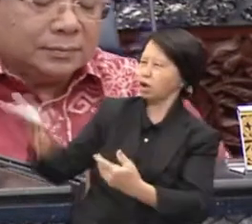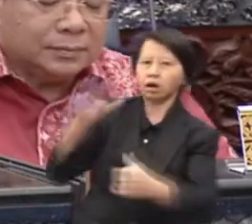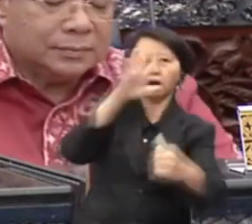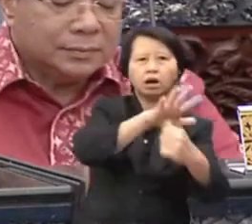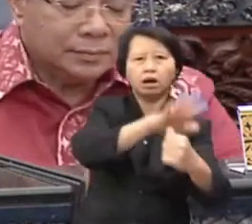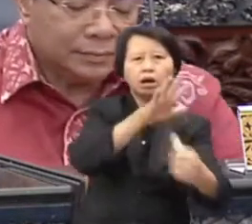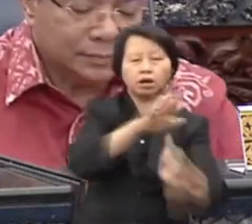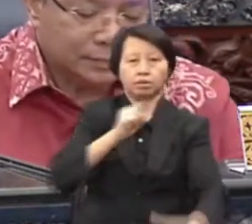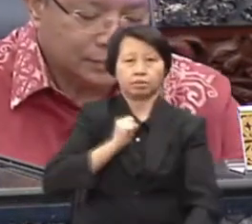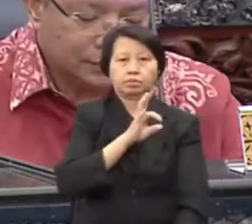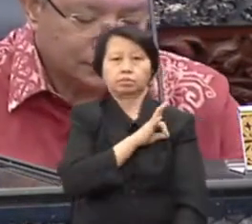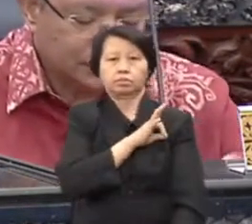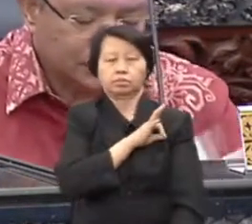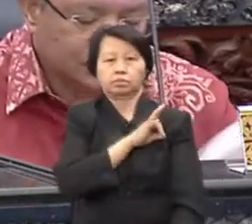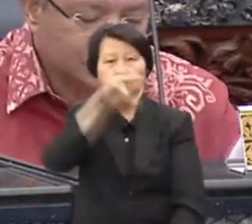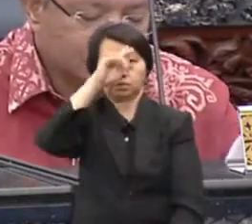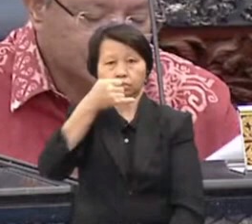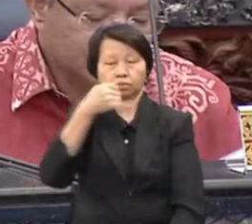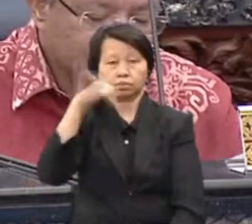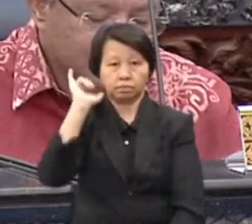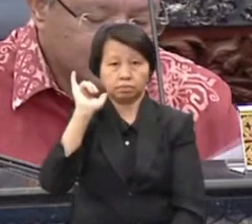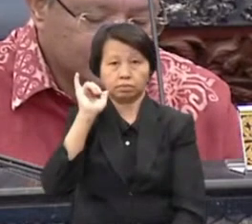pada penjawab Awam